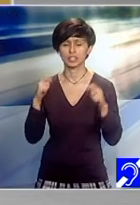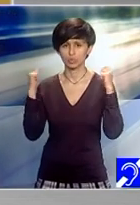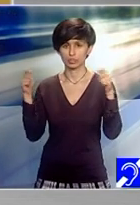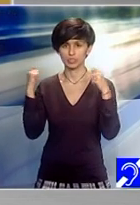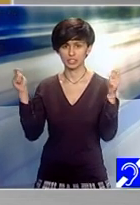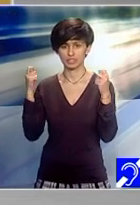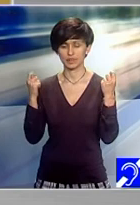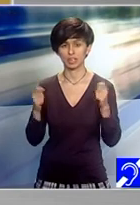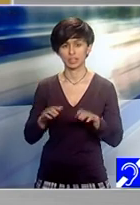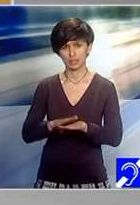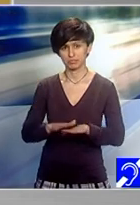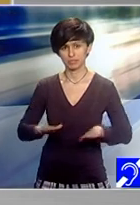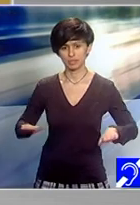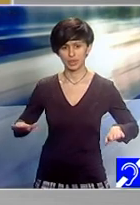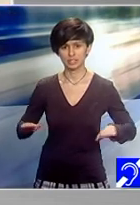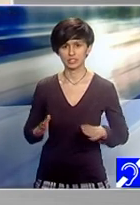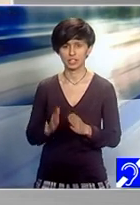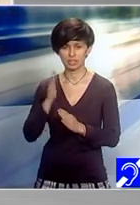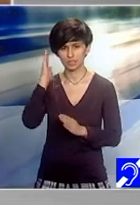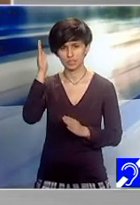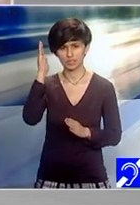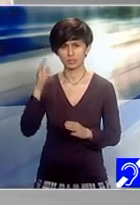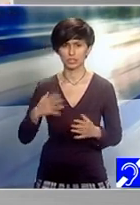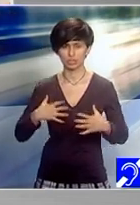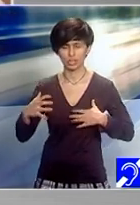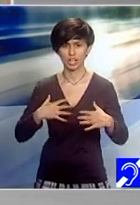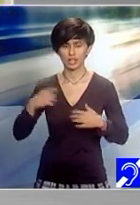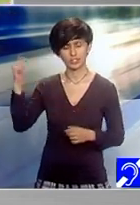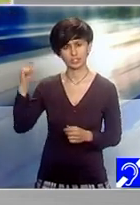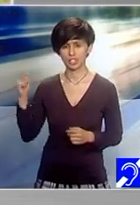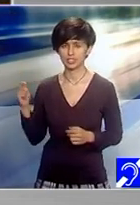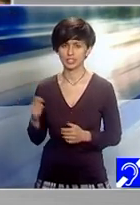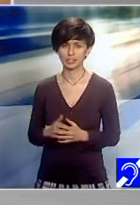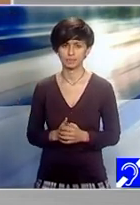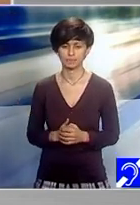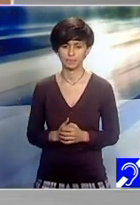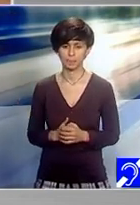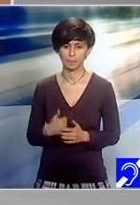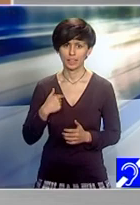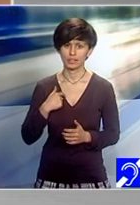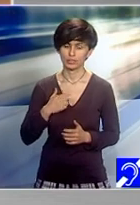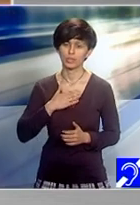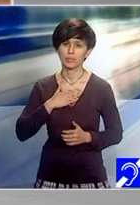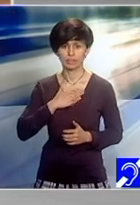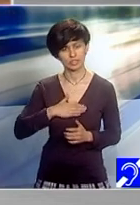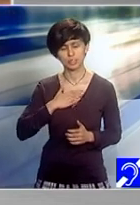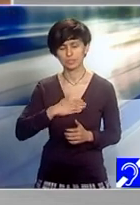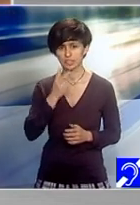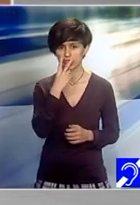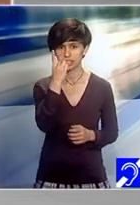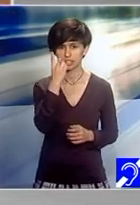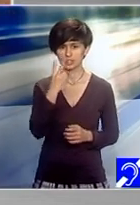baza viitorilor artiști ai țării, ceea ce ar fi absolut minunat. Am avut plăcerea să văd astăzi cel